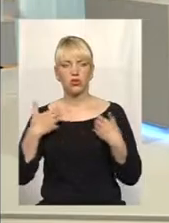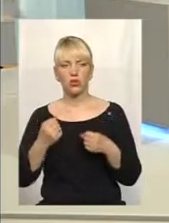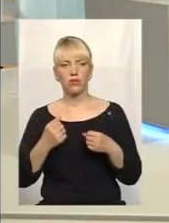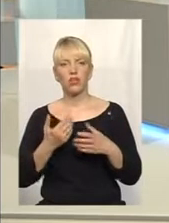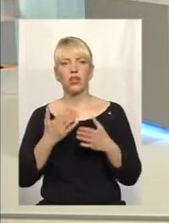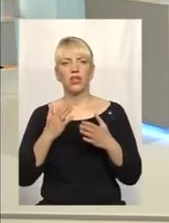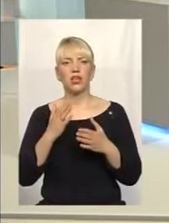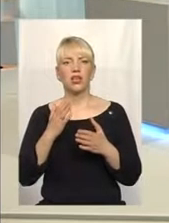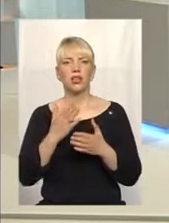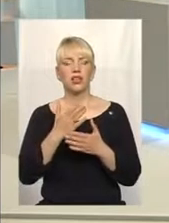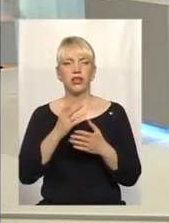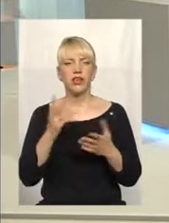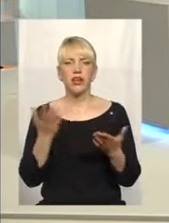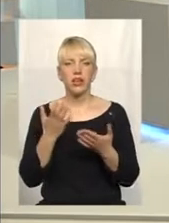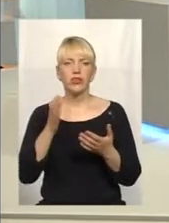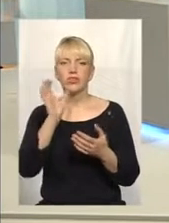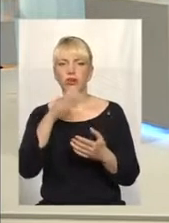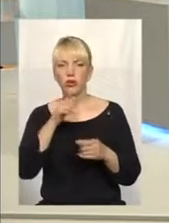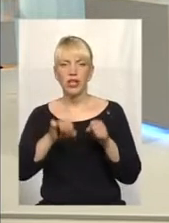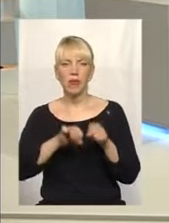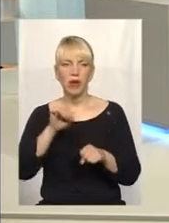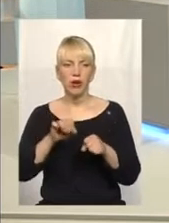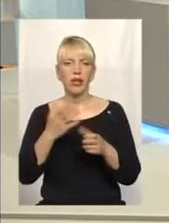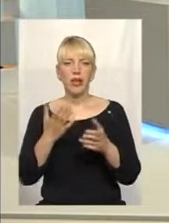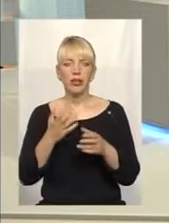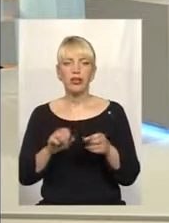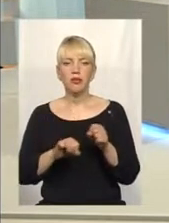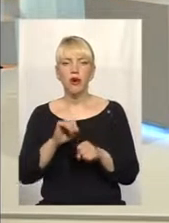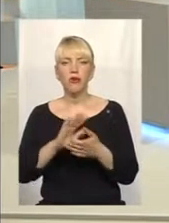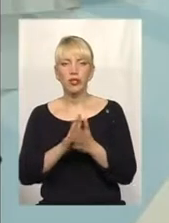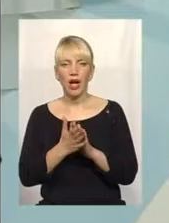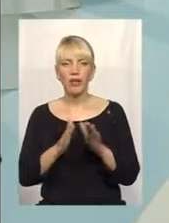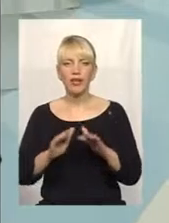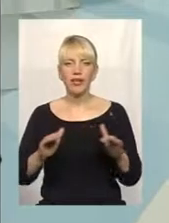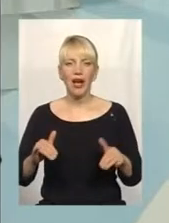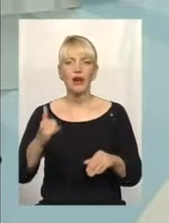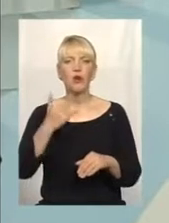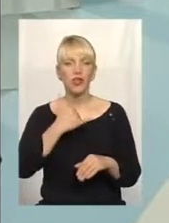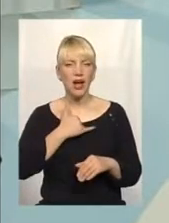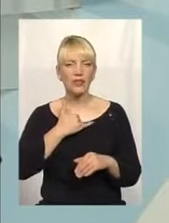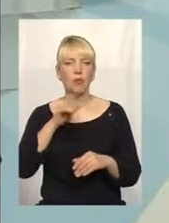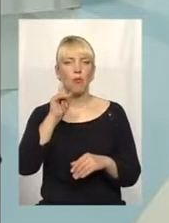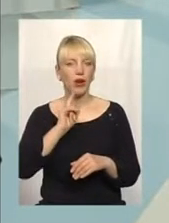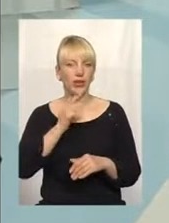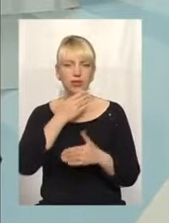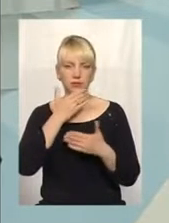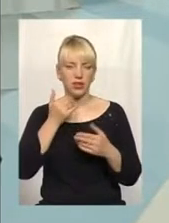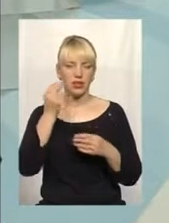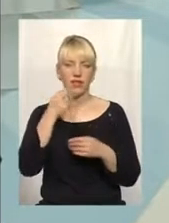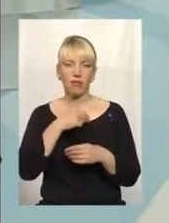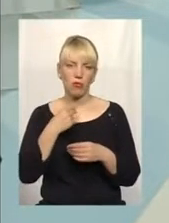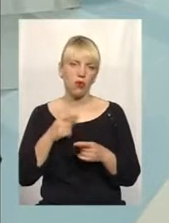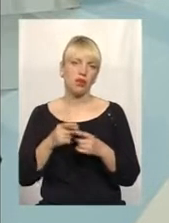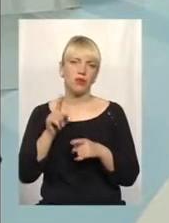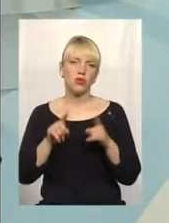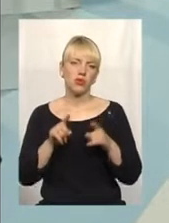якихось серйозних порушень, серйозних збоїв у стані здоров'я дітей у нас, ну, слава Богу, не було. Були поодинокі, там,